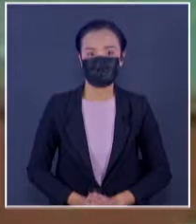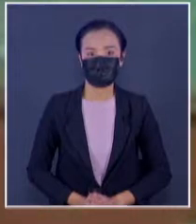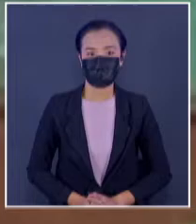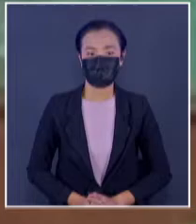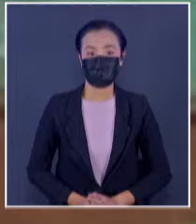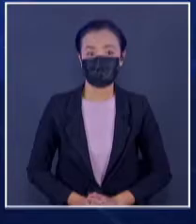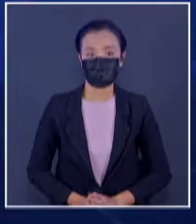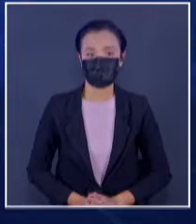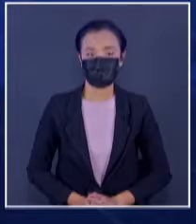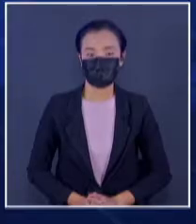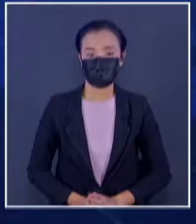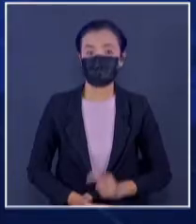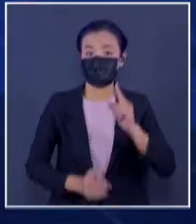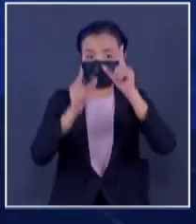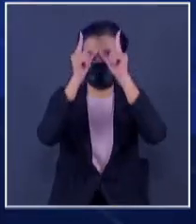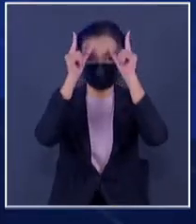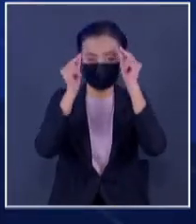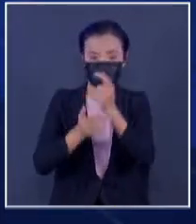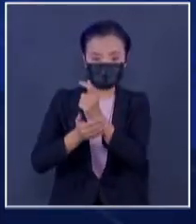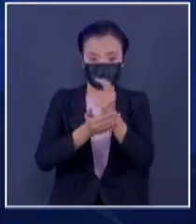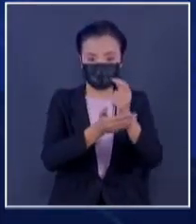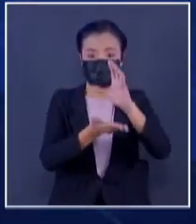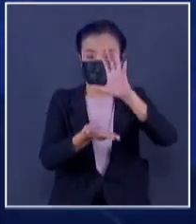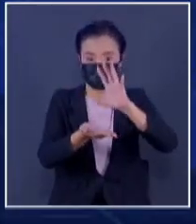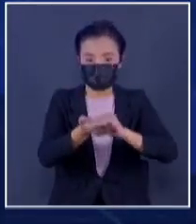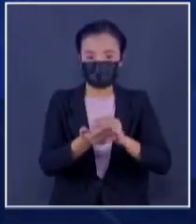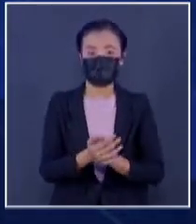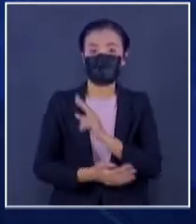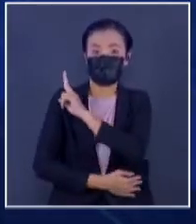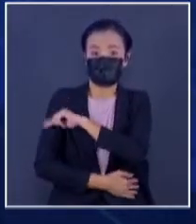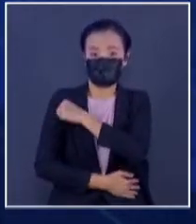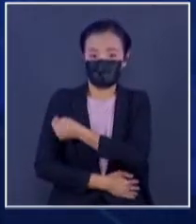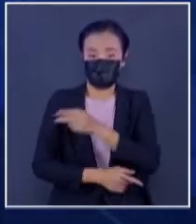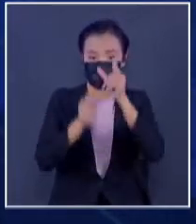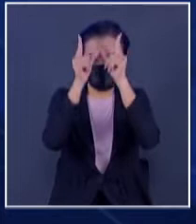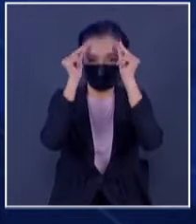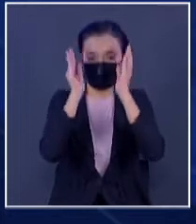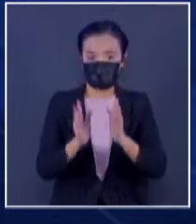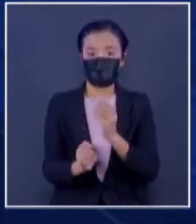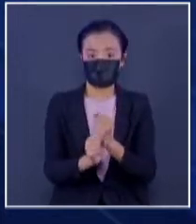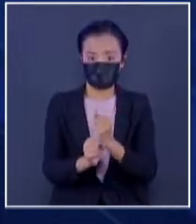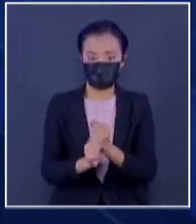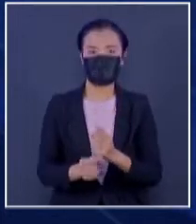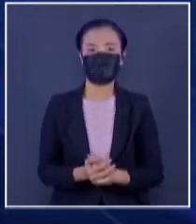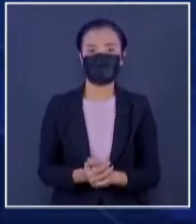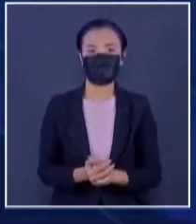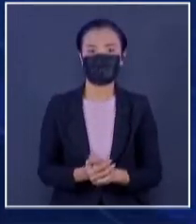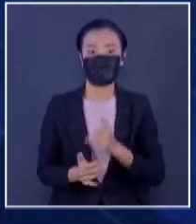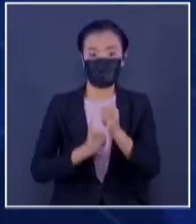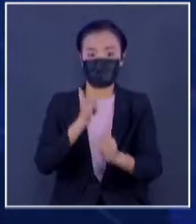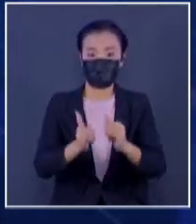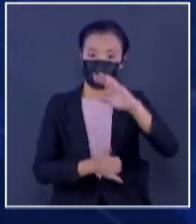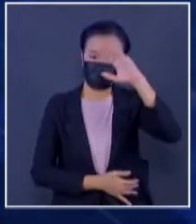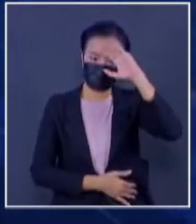นี่เป็นคลิปที่พยาบาลบันทึกไว้ได้ซึ่งเหตุการณ์นี้ทำให้หมอพยาบาลบุคลากรรวมถึงผู้ที่มาใช้บริการ